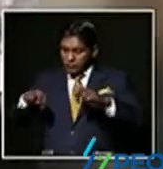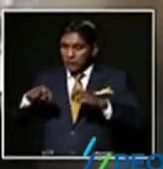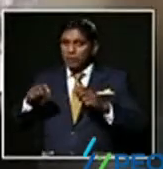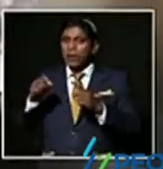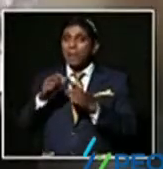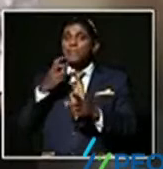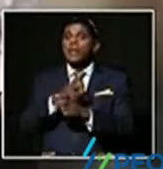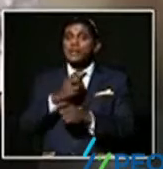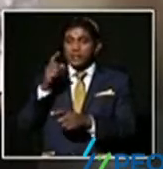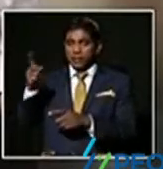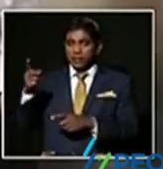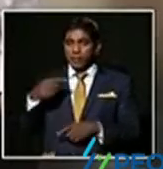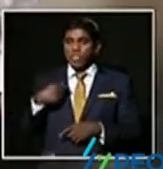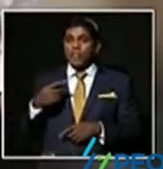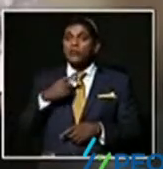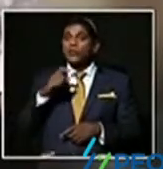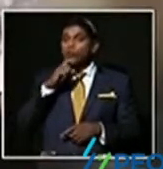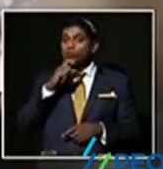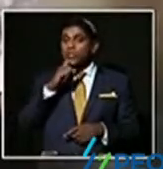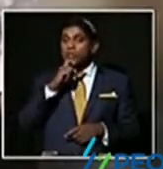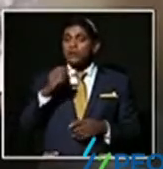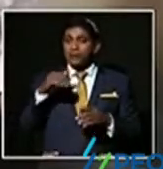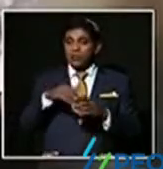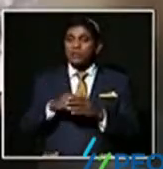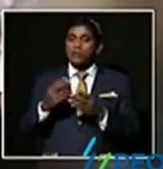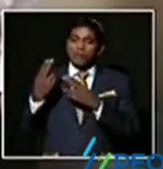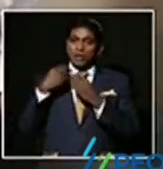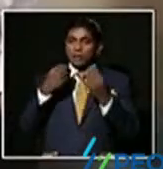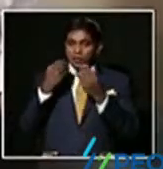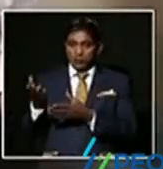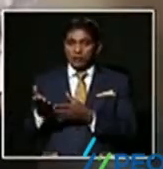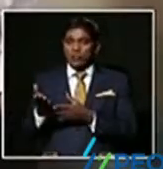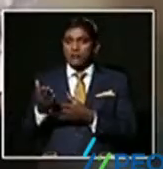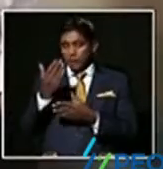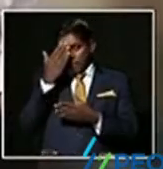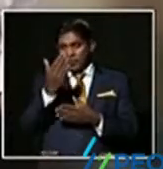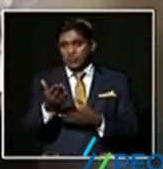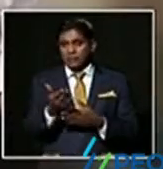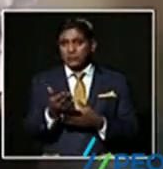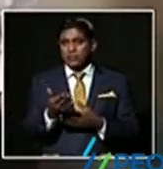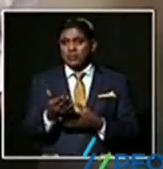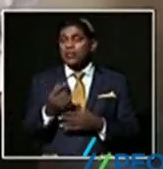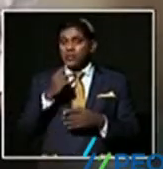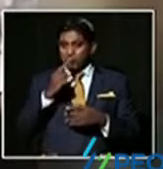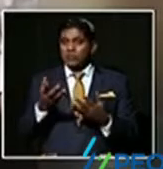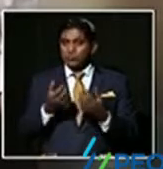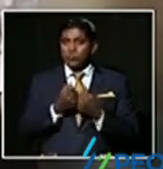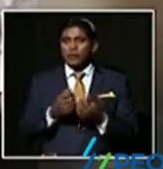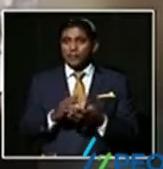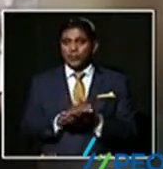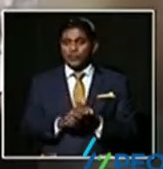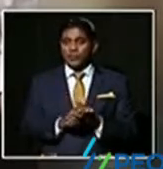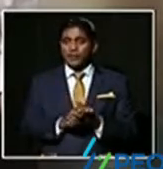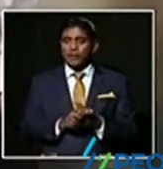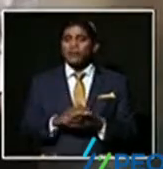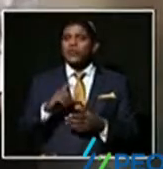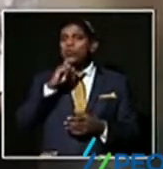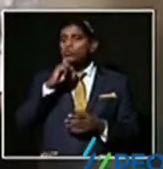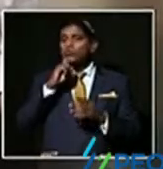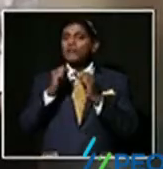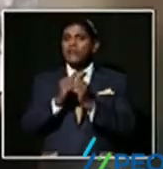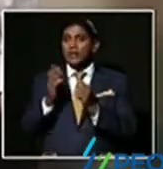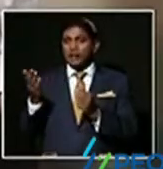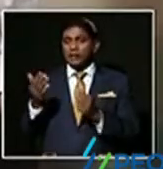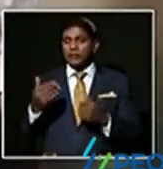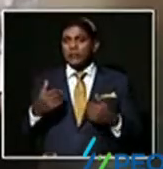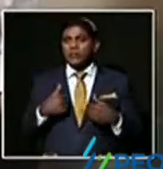වෛද්‍ය පීඩේ ඉන්නවා අධිකරණ වෛද්‍ය පීඩේ ඉන්නවා බාර දෙන්න බොහොම ඉස්සෙල්ලා ඉතින් කරන්න එක ඇත්තලි කරන්න අපිට ඕනේ ඒක මන්ට වාගේ උසාවිය කරන්න ඕනේ වැඩක් ඒක මරණ